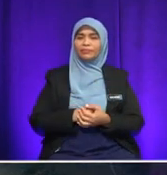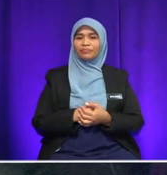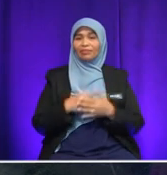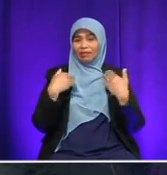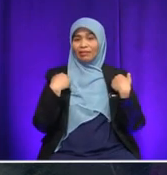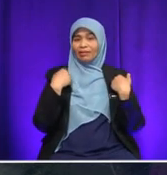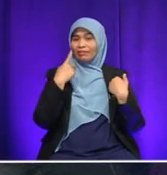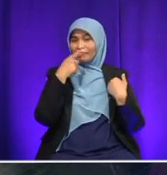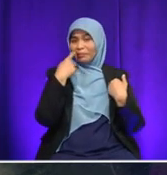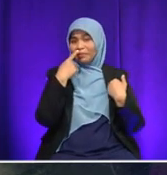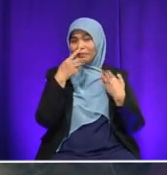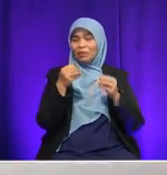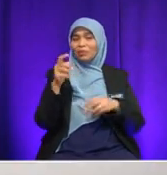Ada siapa-siapa nak tanya?